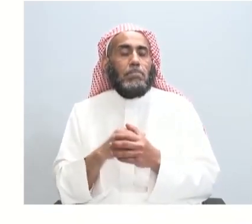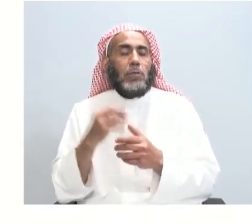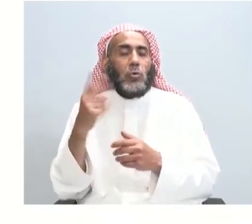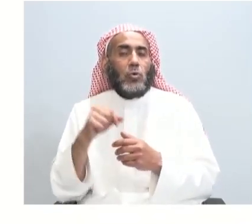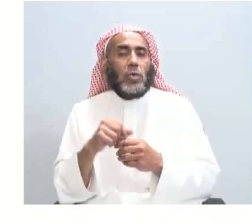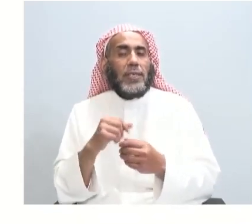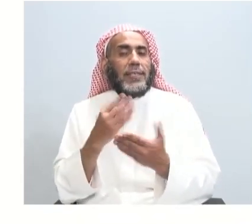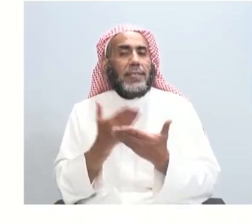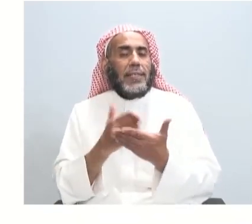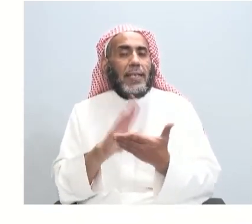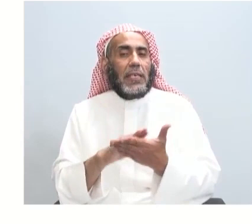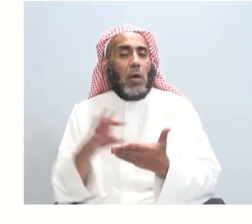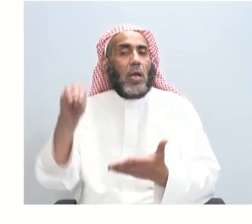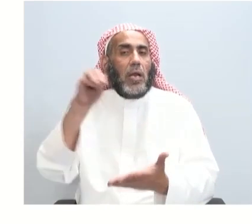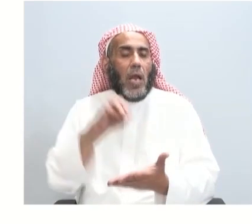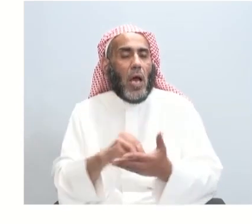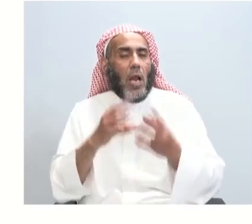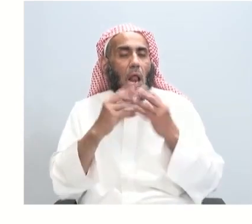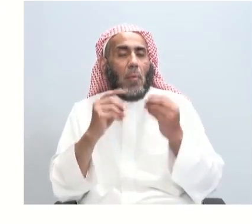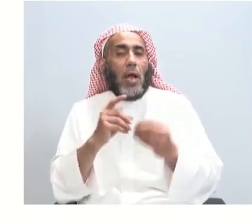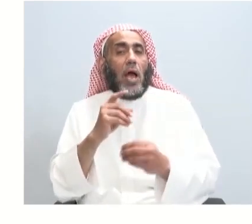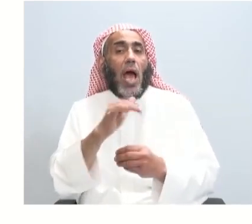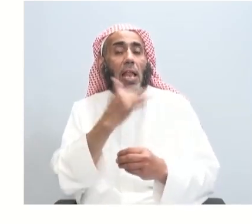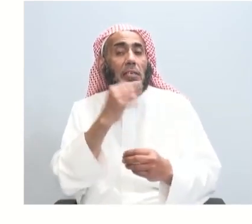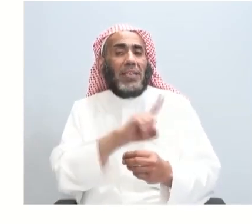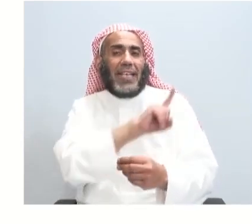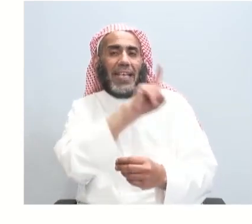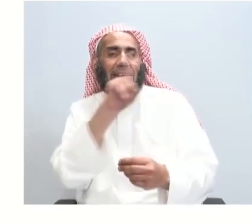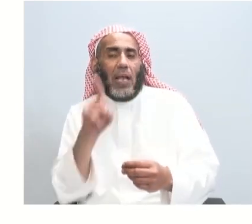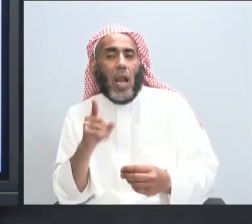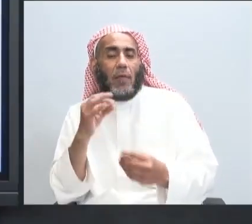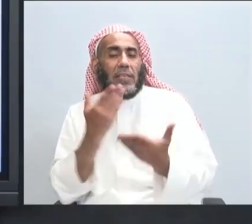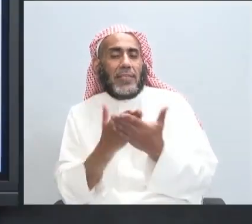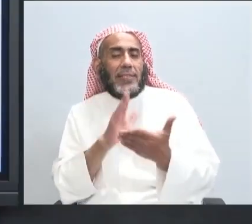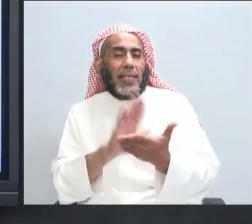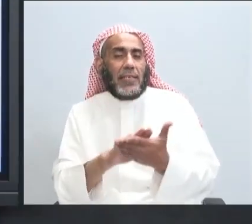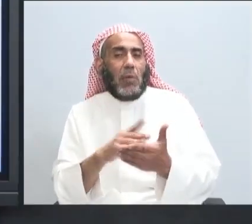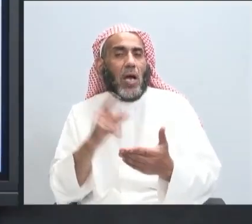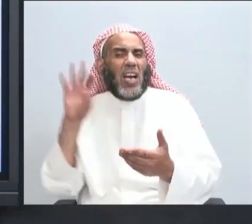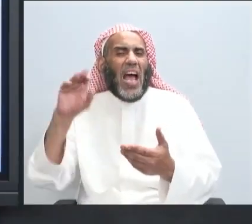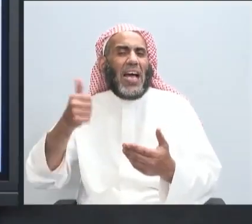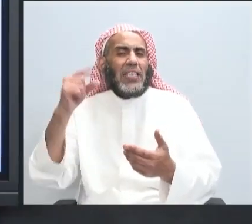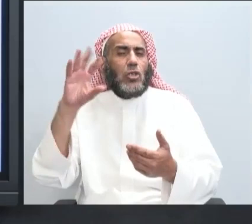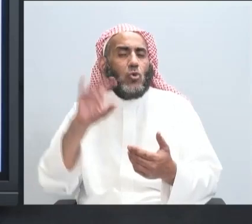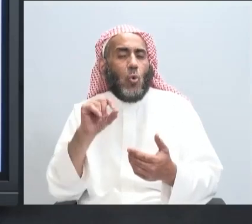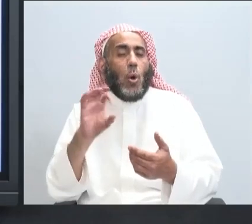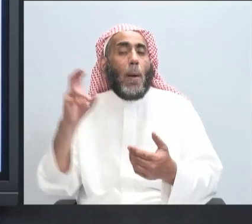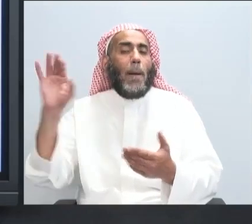22 هنا الترجمة هي نقل المعنى الأجنبي بلفظ عربي. ترجمة راديو